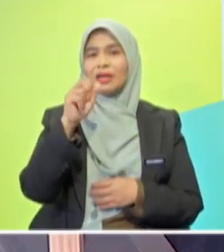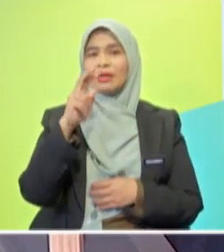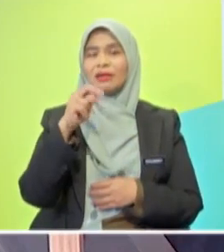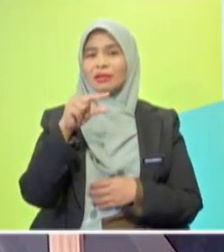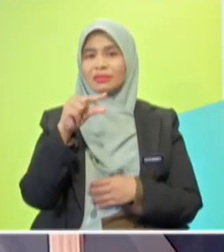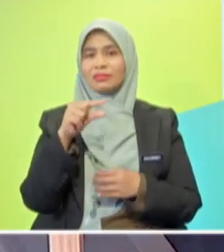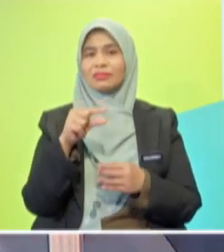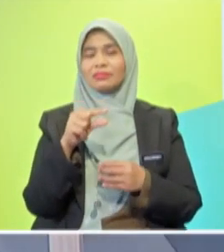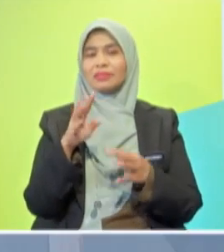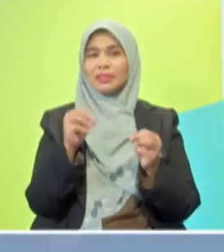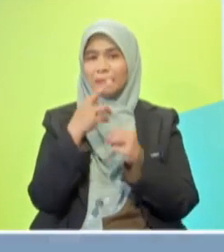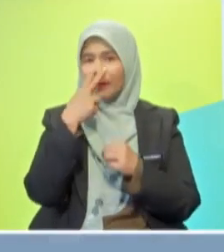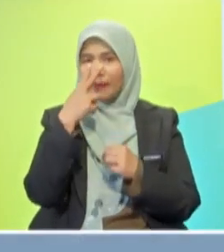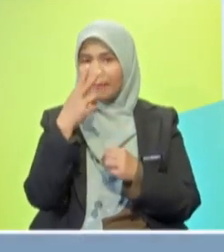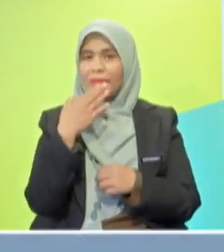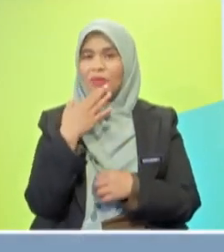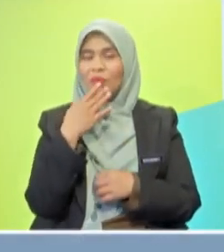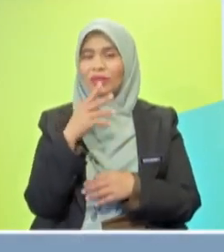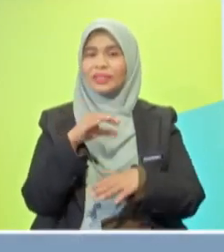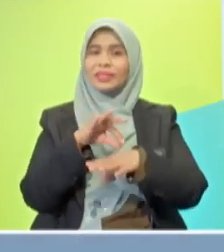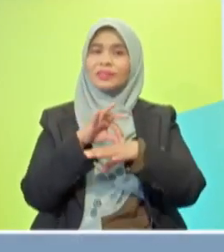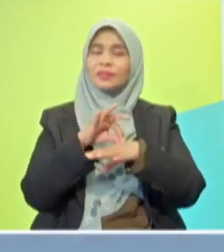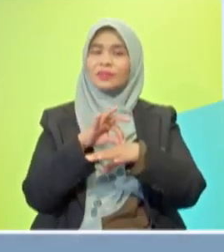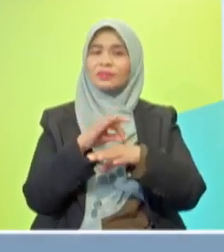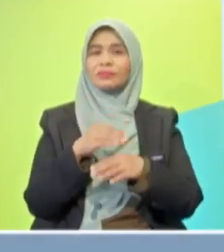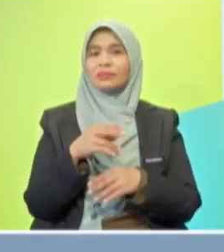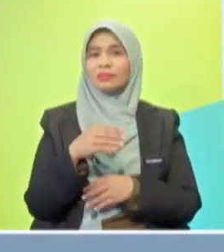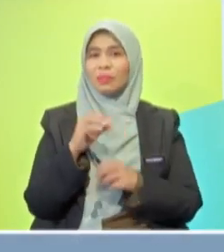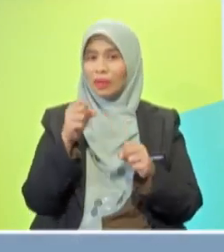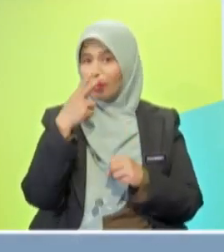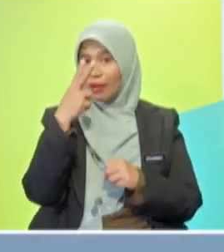kulit aurat yang ditutup. Contohnya yang jarang itulah